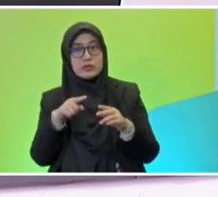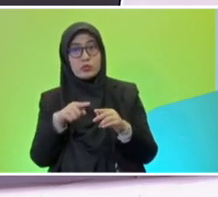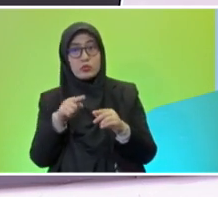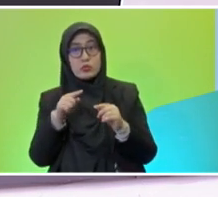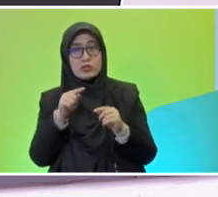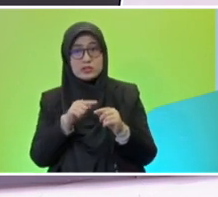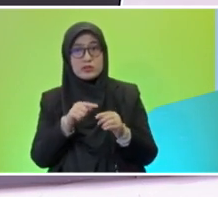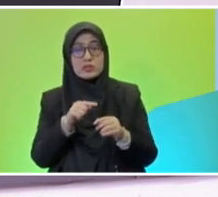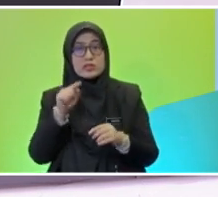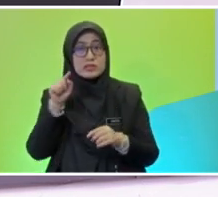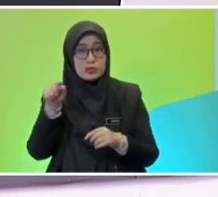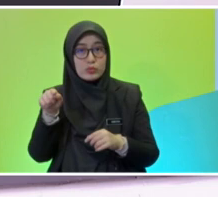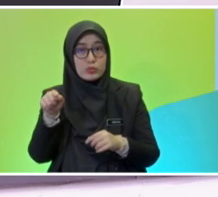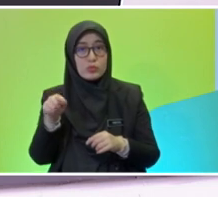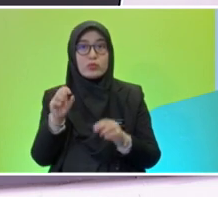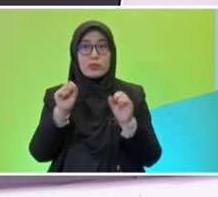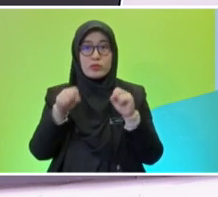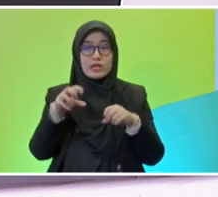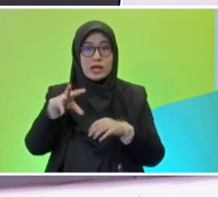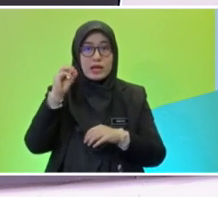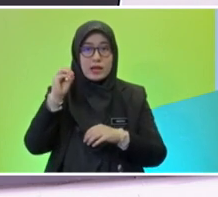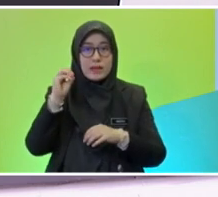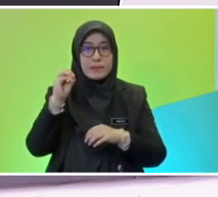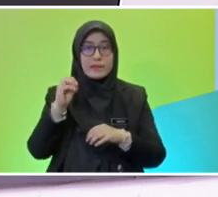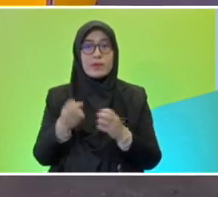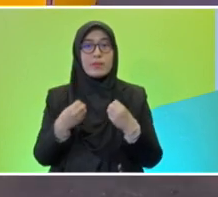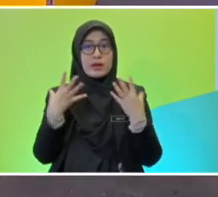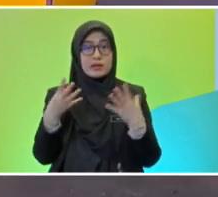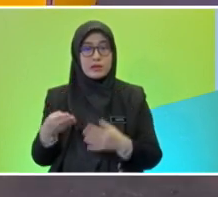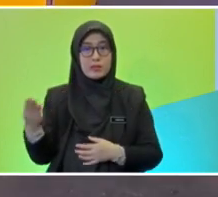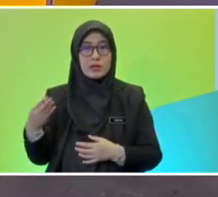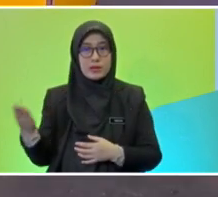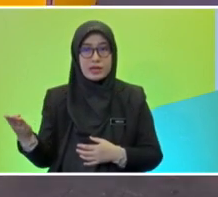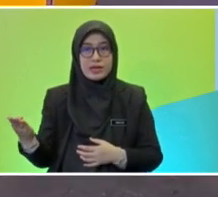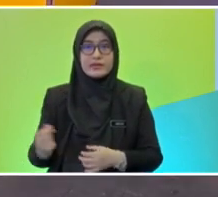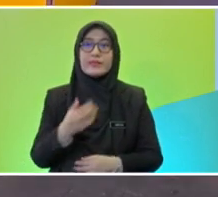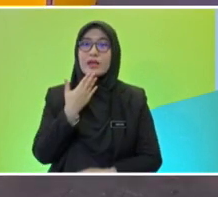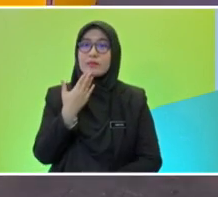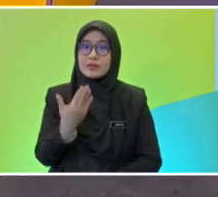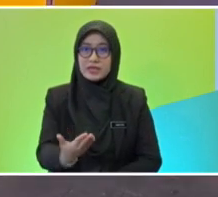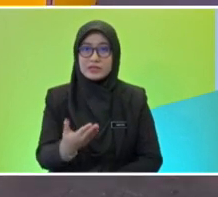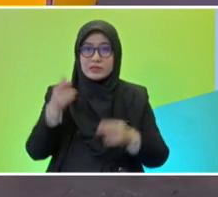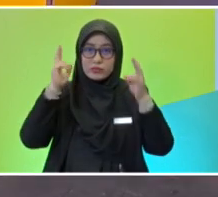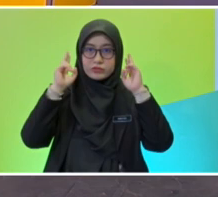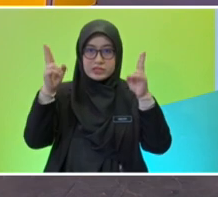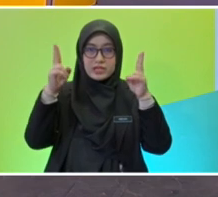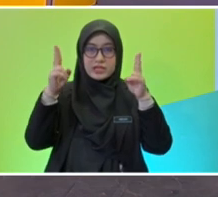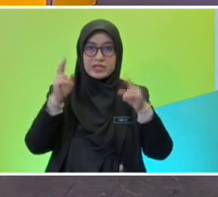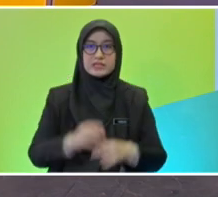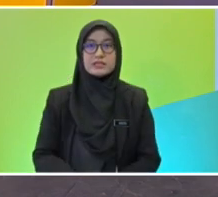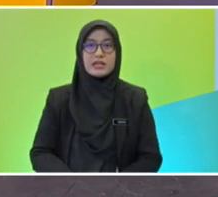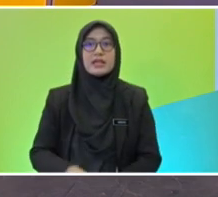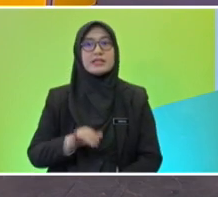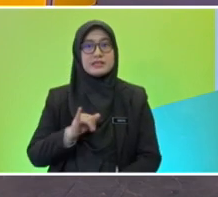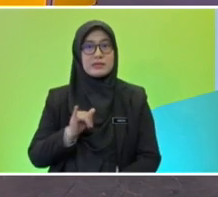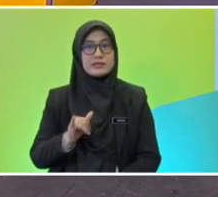rujukan yang boleh eee kita dapat di Poltek tersebut Baik terima kasih ustad dan hari ini murid-muri